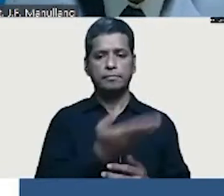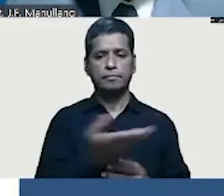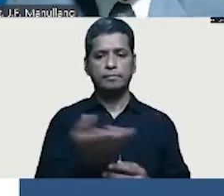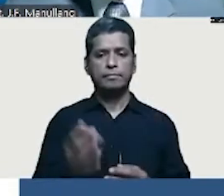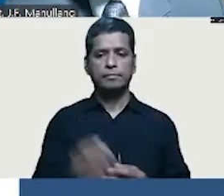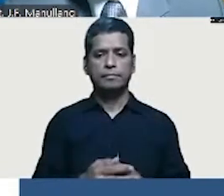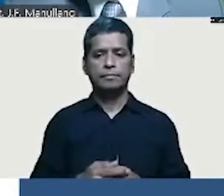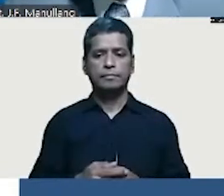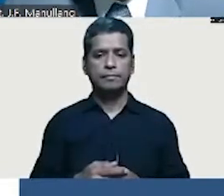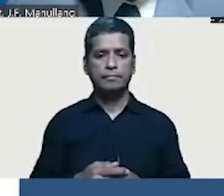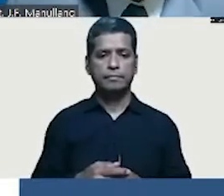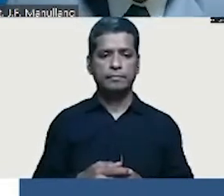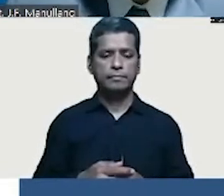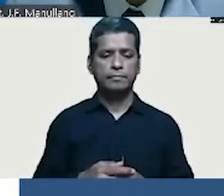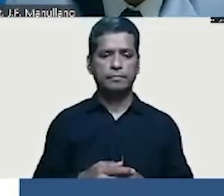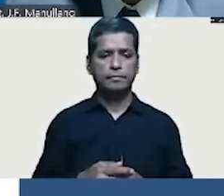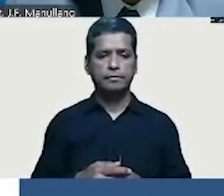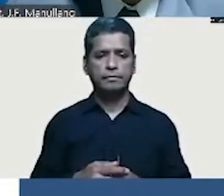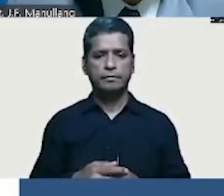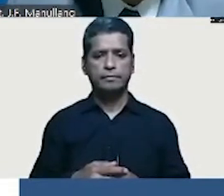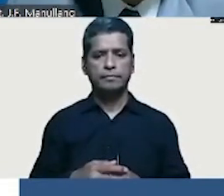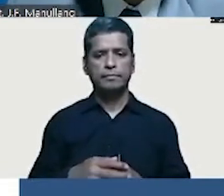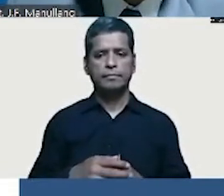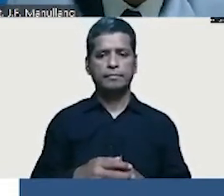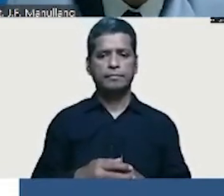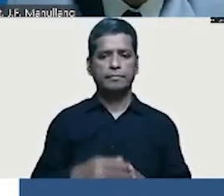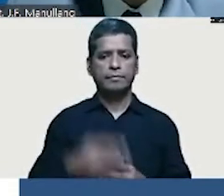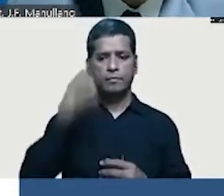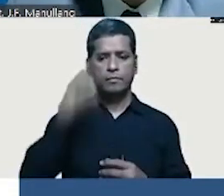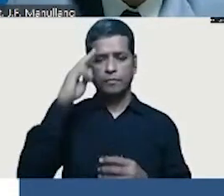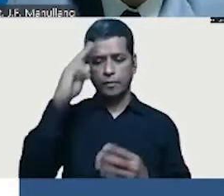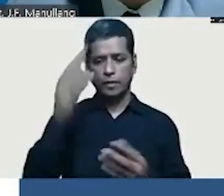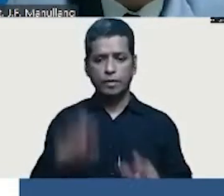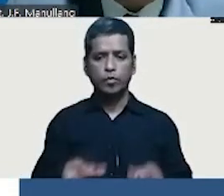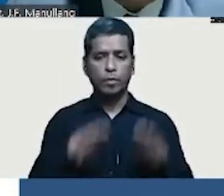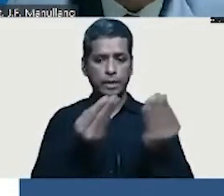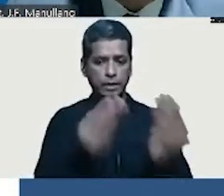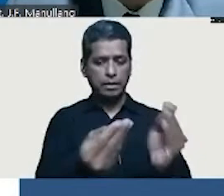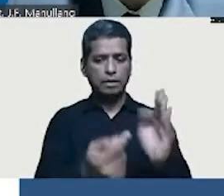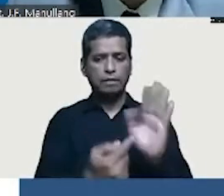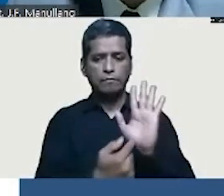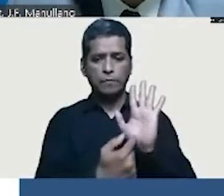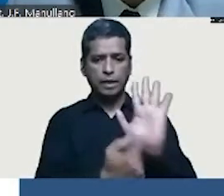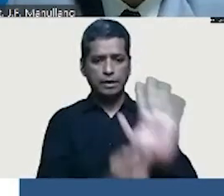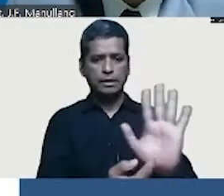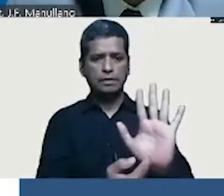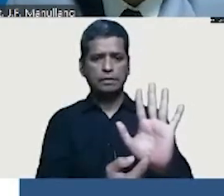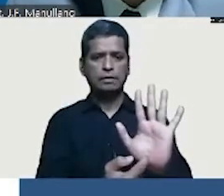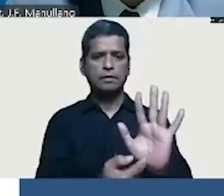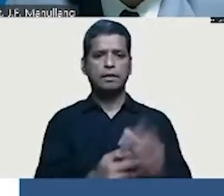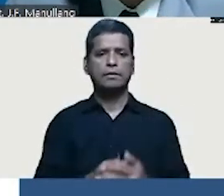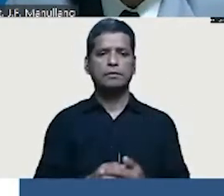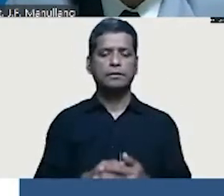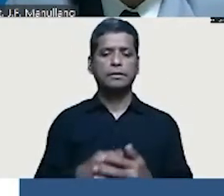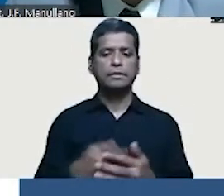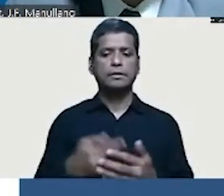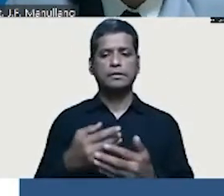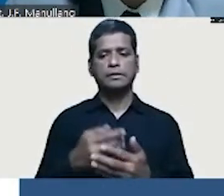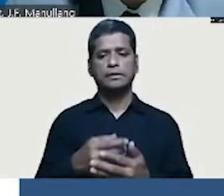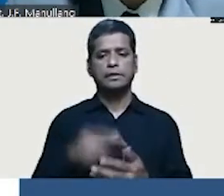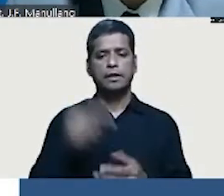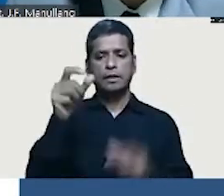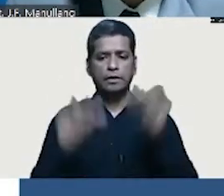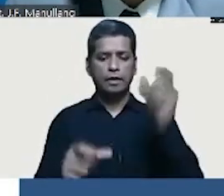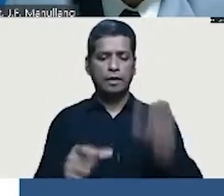gereja yang sisa drumband Tuhan telah memberikan manifestasi karunia nubuat hidup kepada seorang hamba